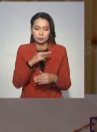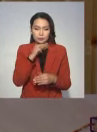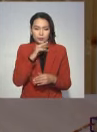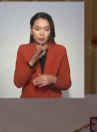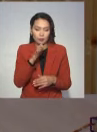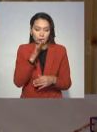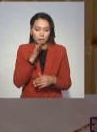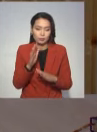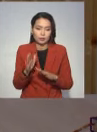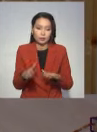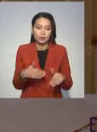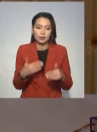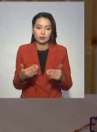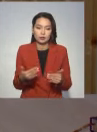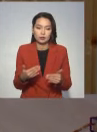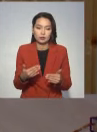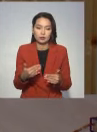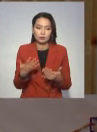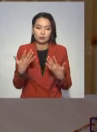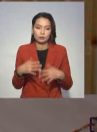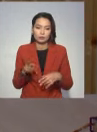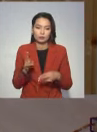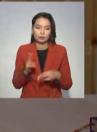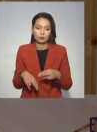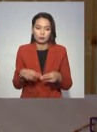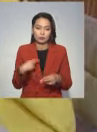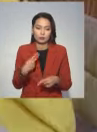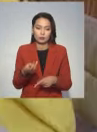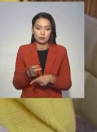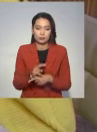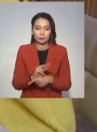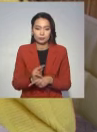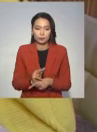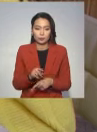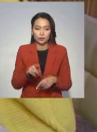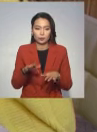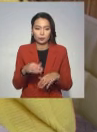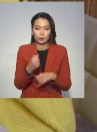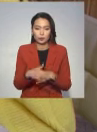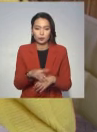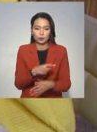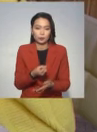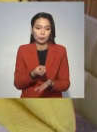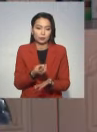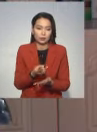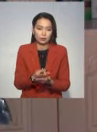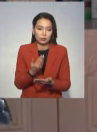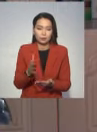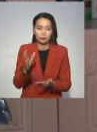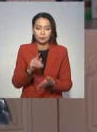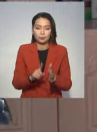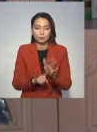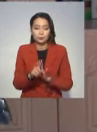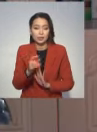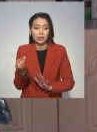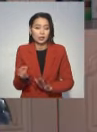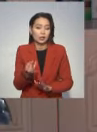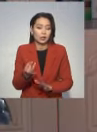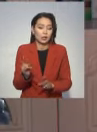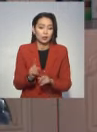Неге қайтадан қойып, ақша ұтып көрмеске? Бұл орталықта жатқандардың барлығы бастапқыда қызық үшін